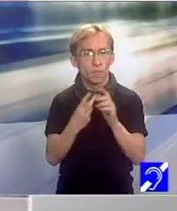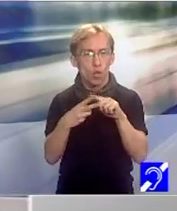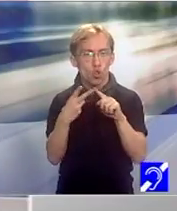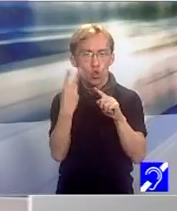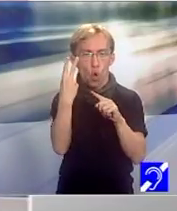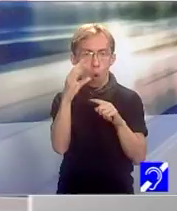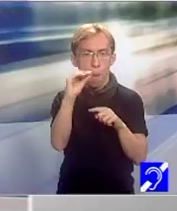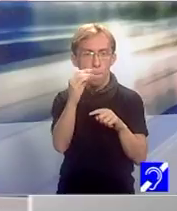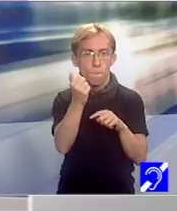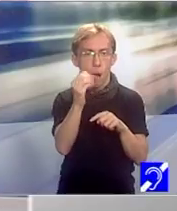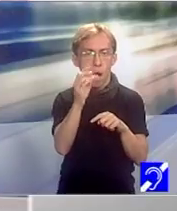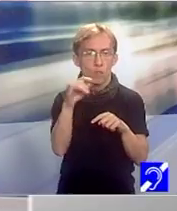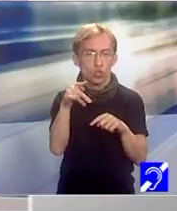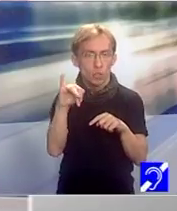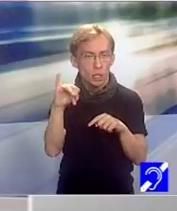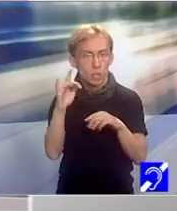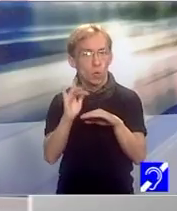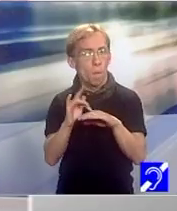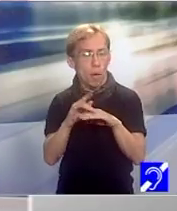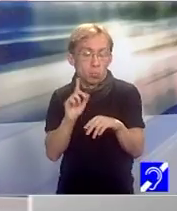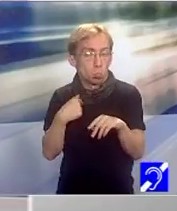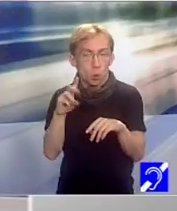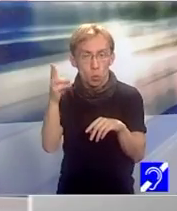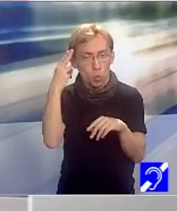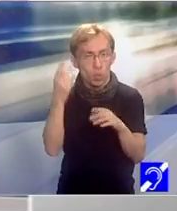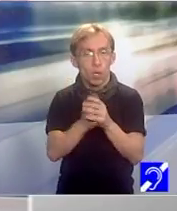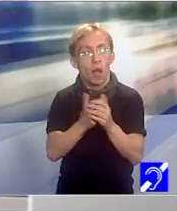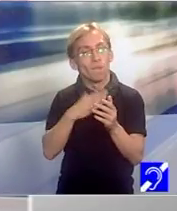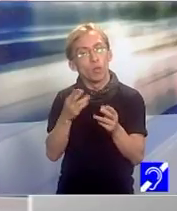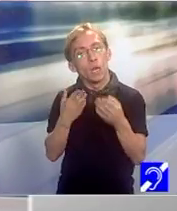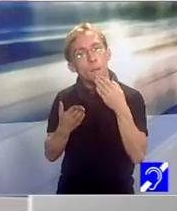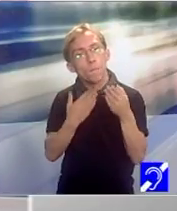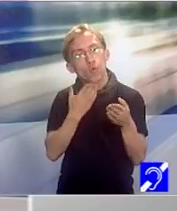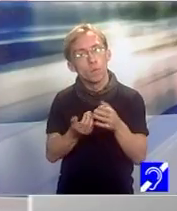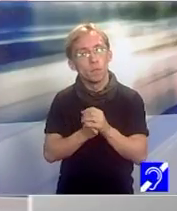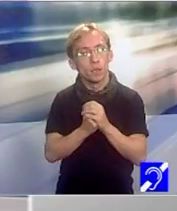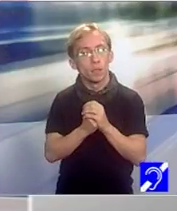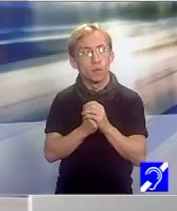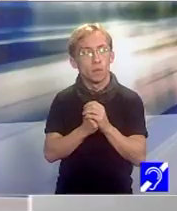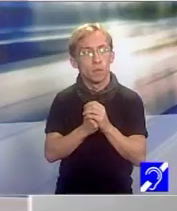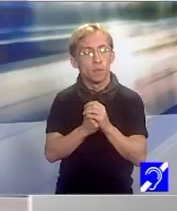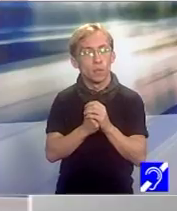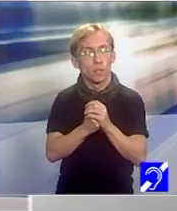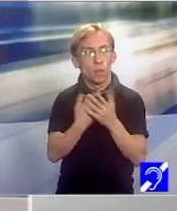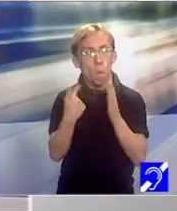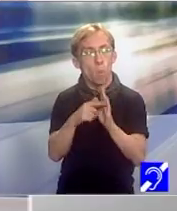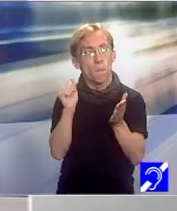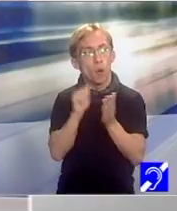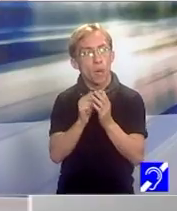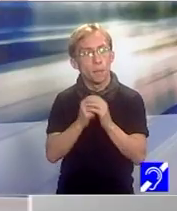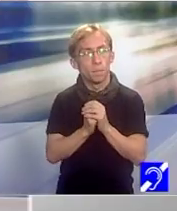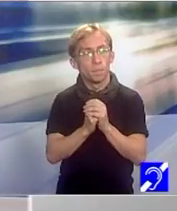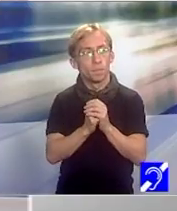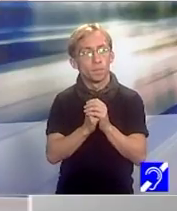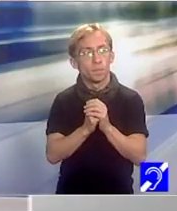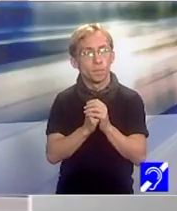la unor medici pe care nu-i cunosc, de-a cărora vreau să le mulțumesc, care a spus: la dumneavoastră pot găsi cromoglicat. Sunt